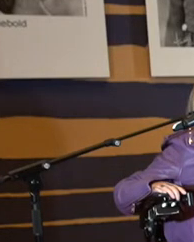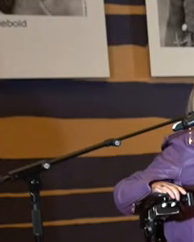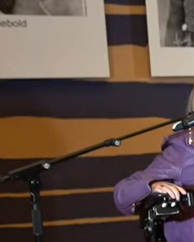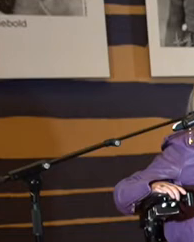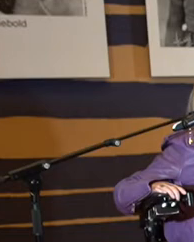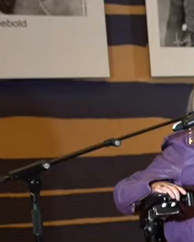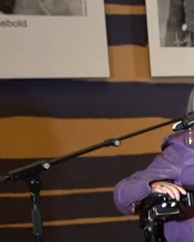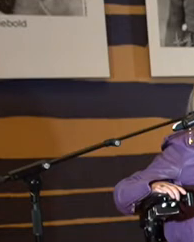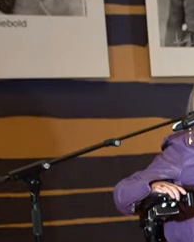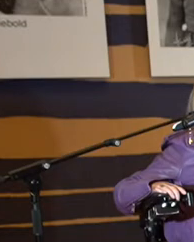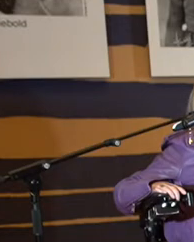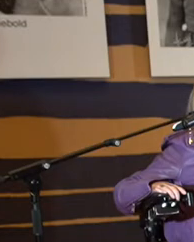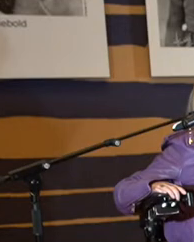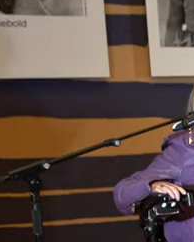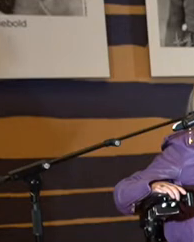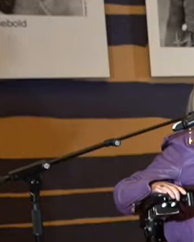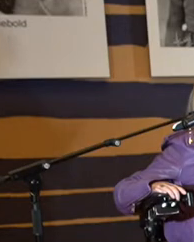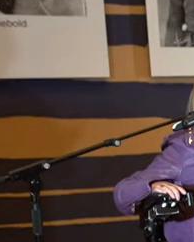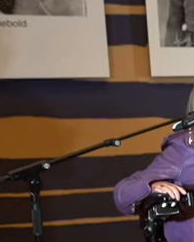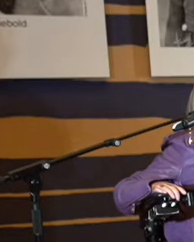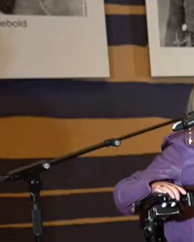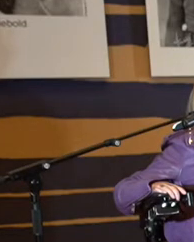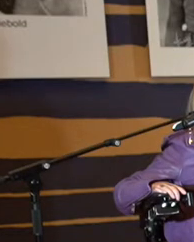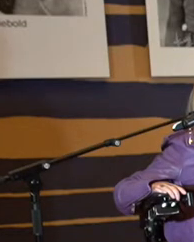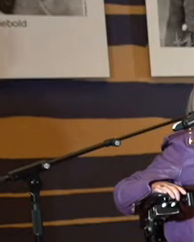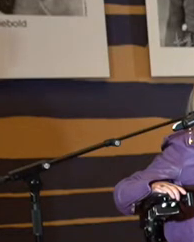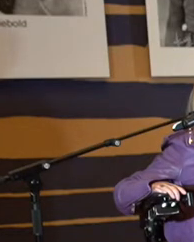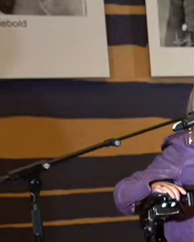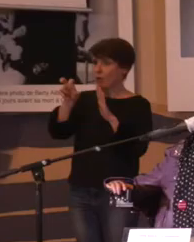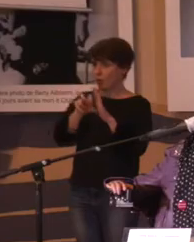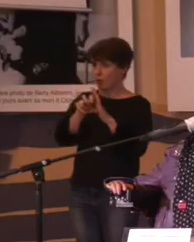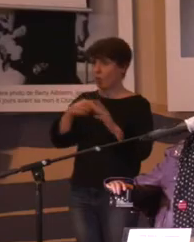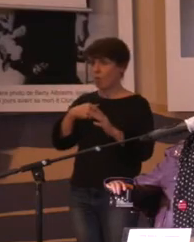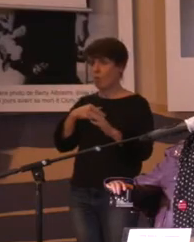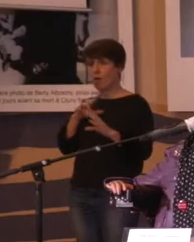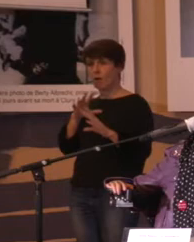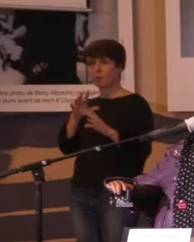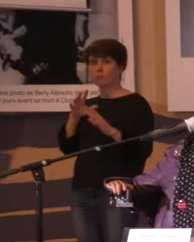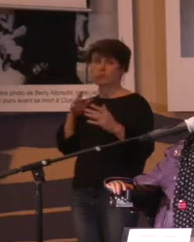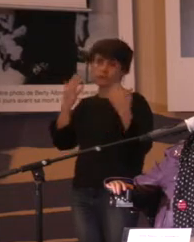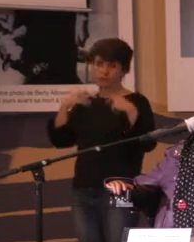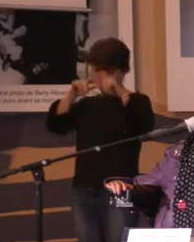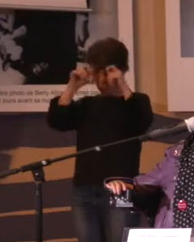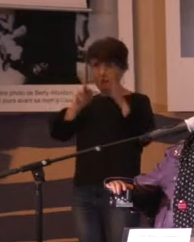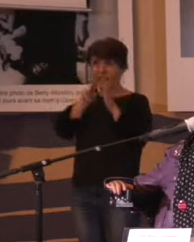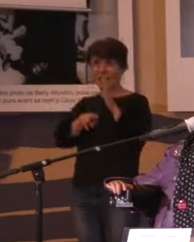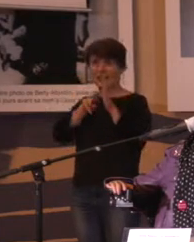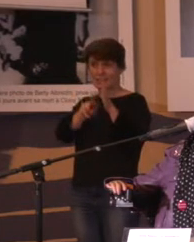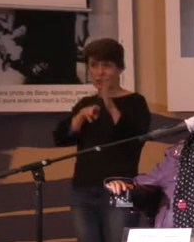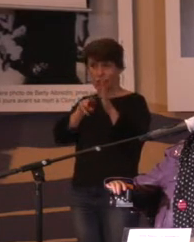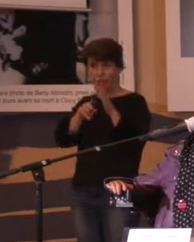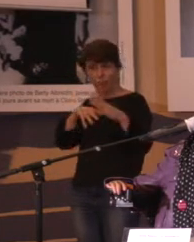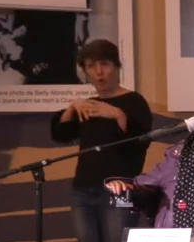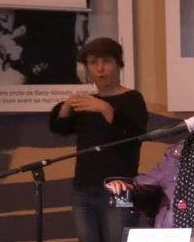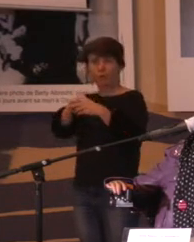Notamment, juste une info sur Grenoble. Enfin, je participe en tant que réalisateur à un groupe de projets qui fait des